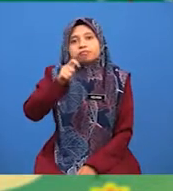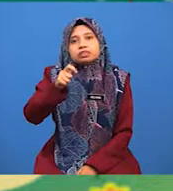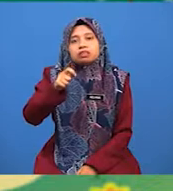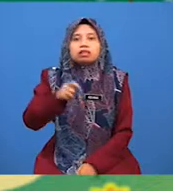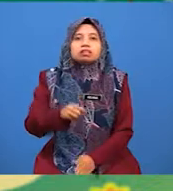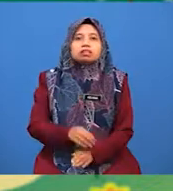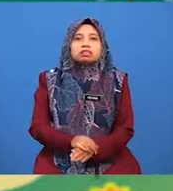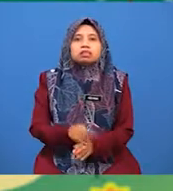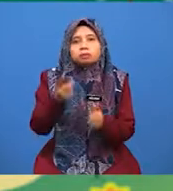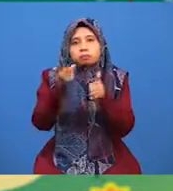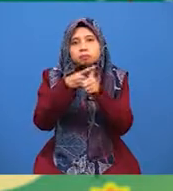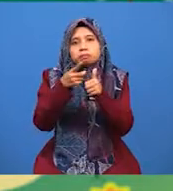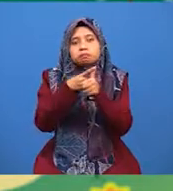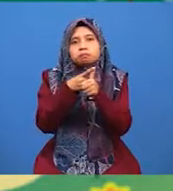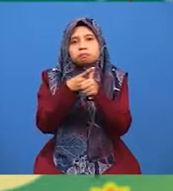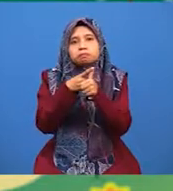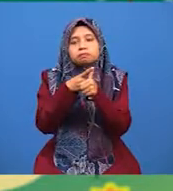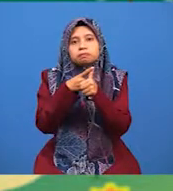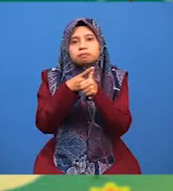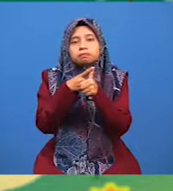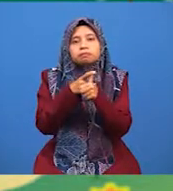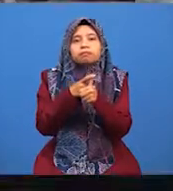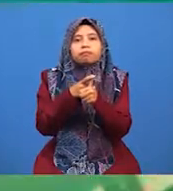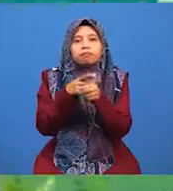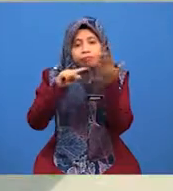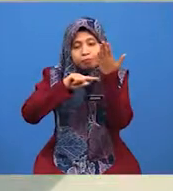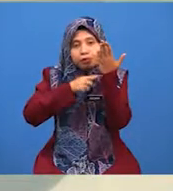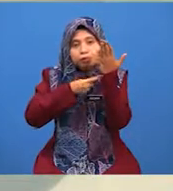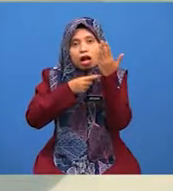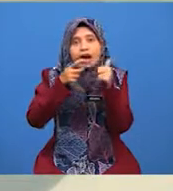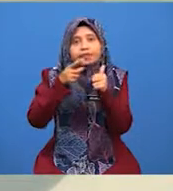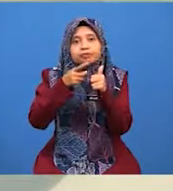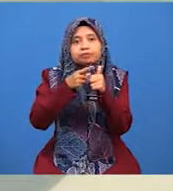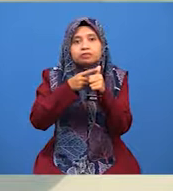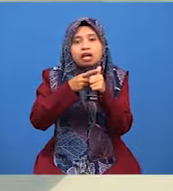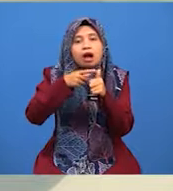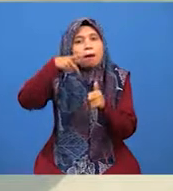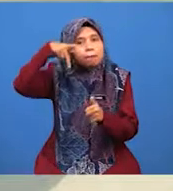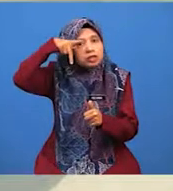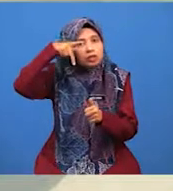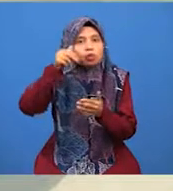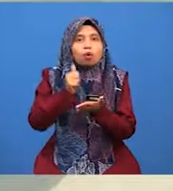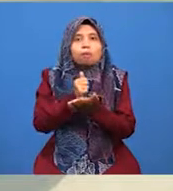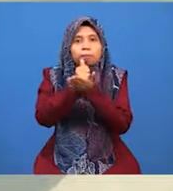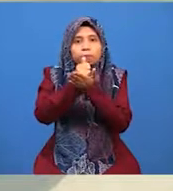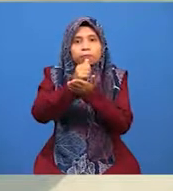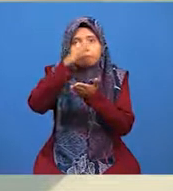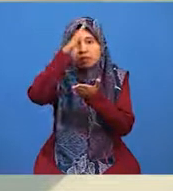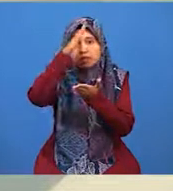Pertama sekali, mari kita lihat plot permulaan. Parjo membantu